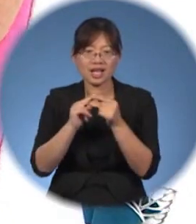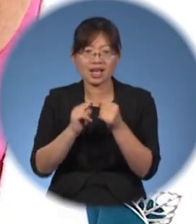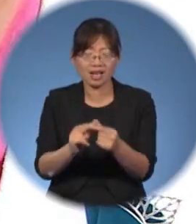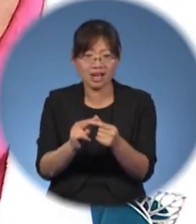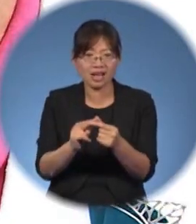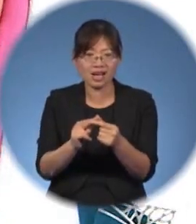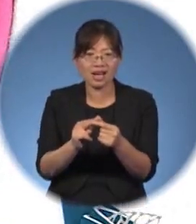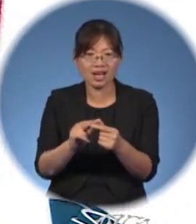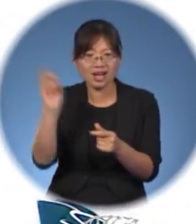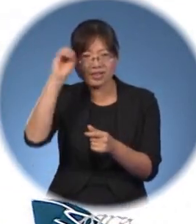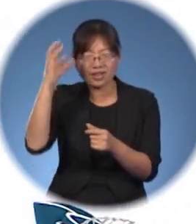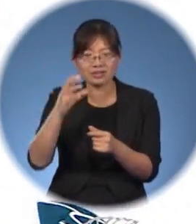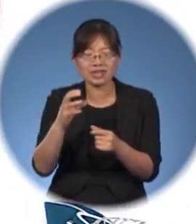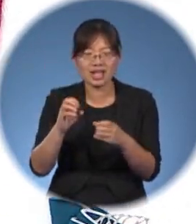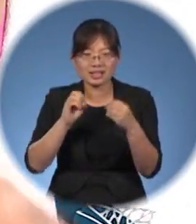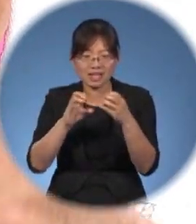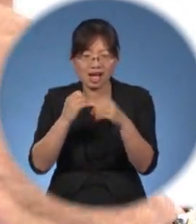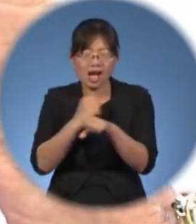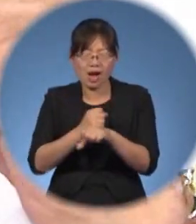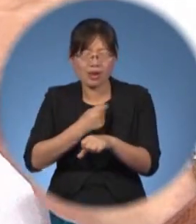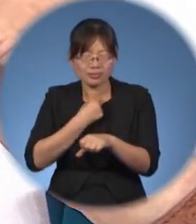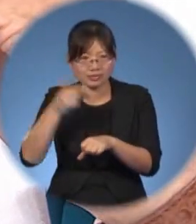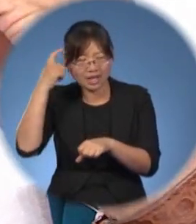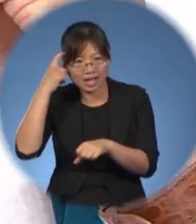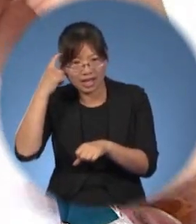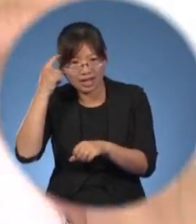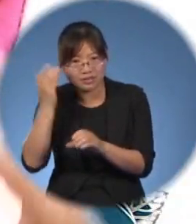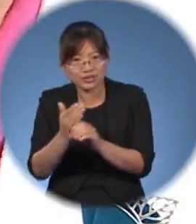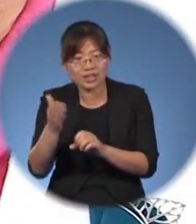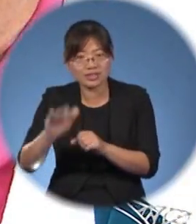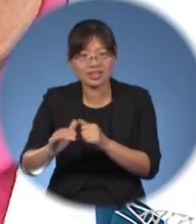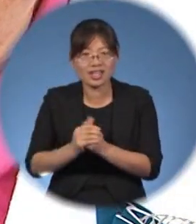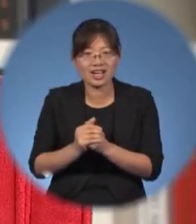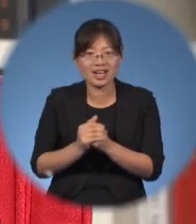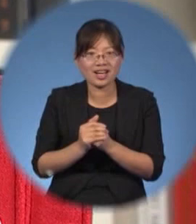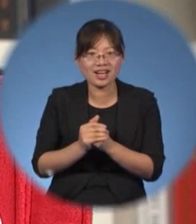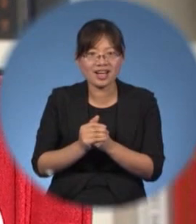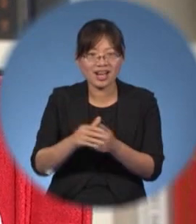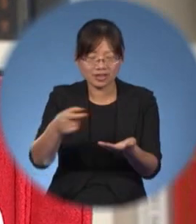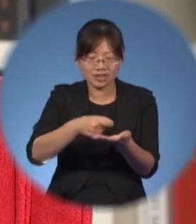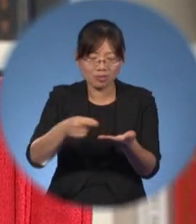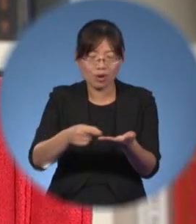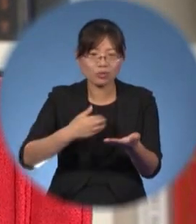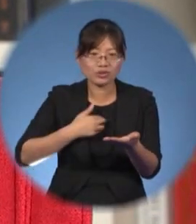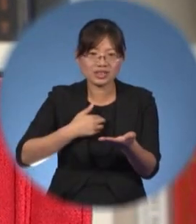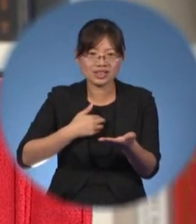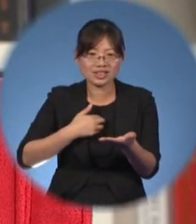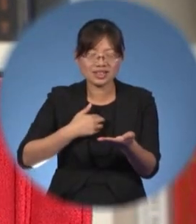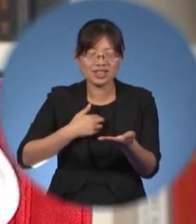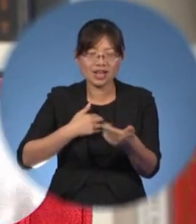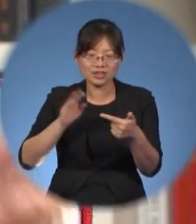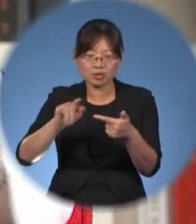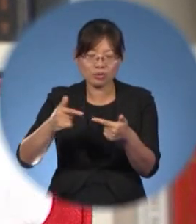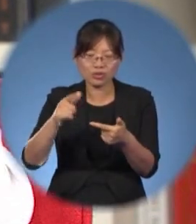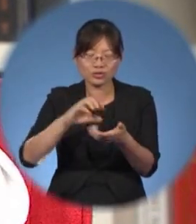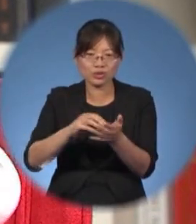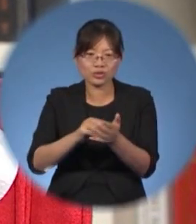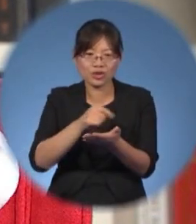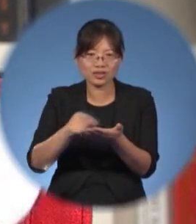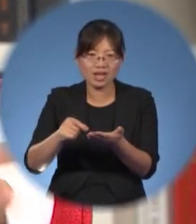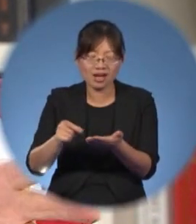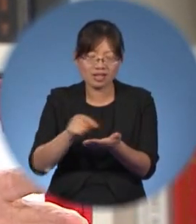그냥 갑자기 얘기를 좀 해야 되겠다 이러고 있는데, 대본은 우리 작가가 한 여섯 번 썼어요. 써내면